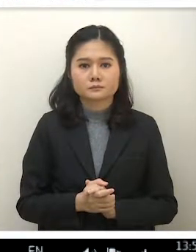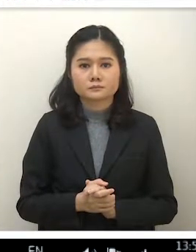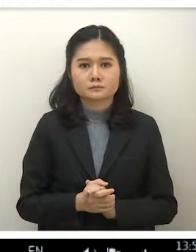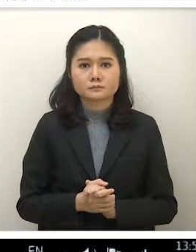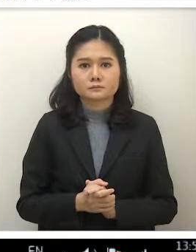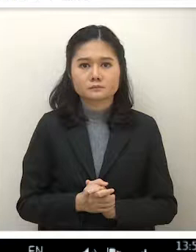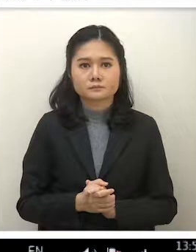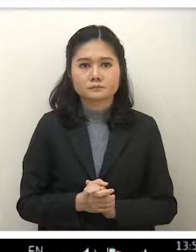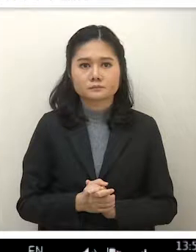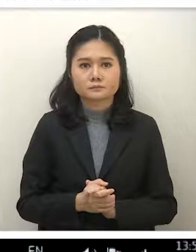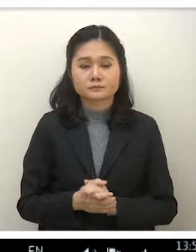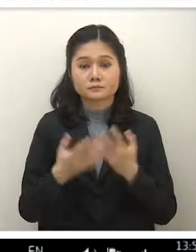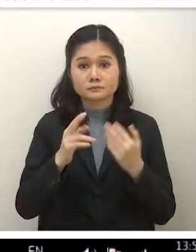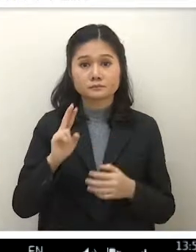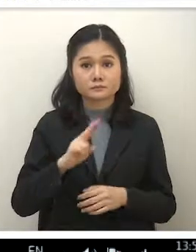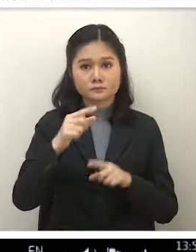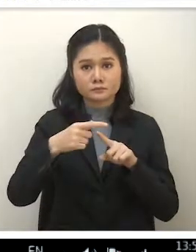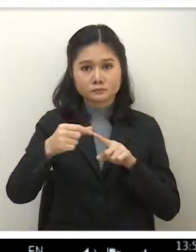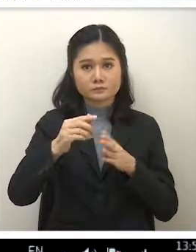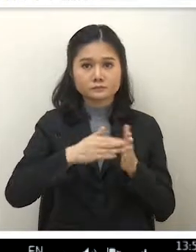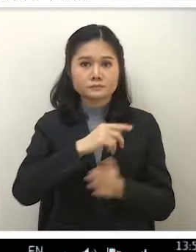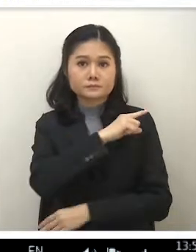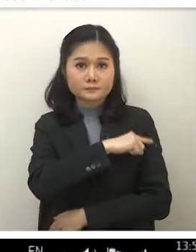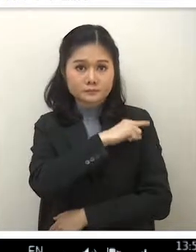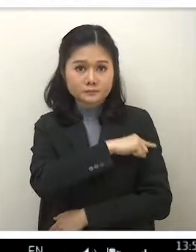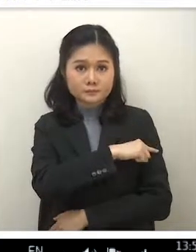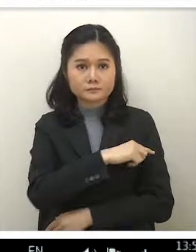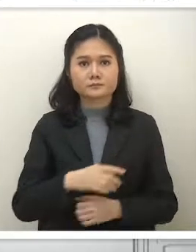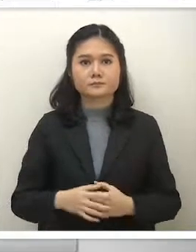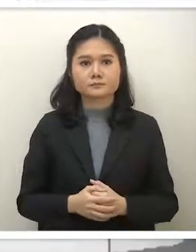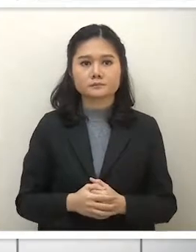ใช้ลูกศรสีขาวนะครับก็คือตัว